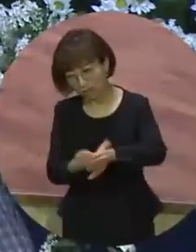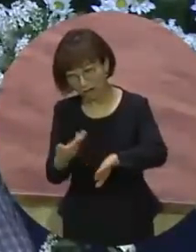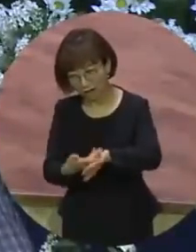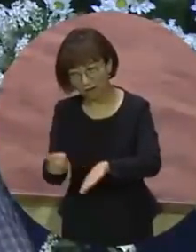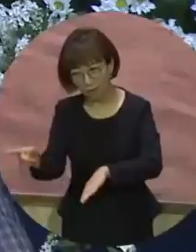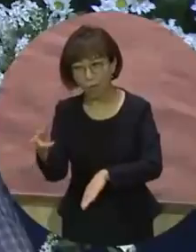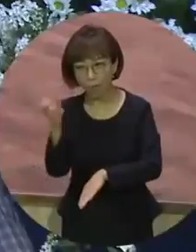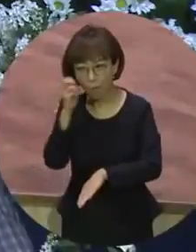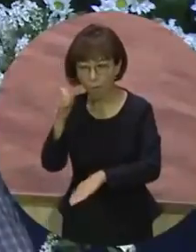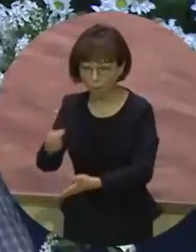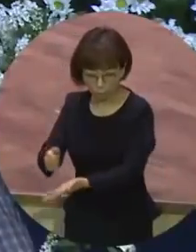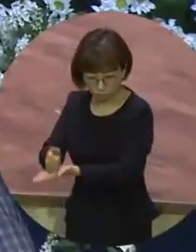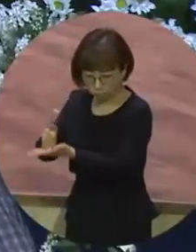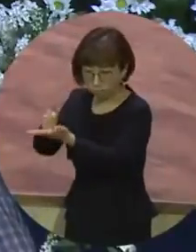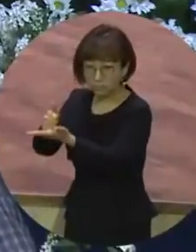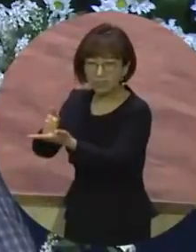달라.